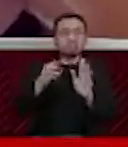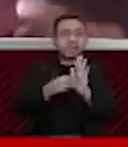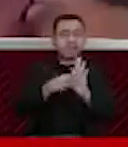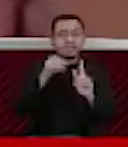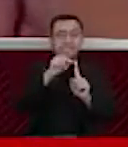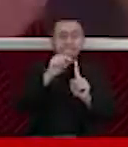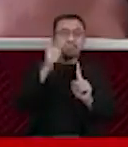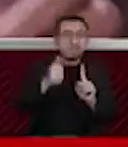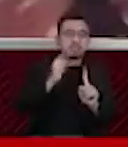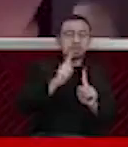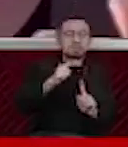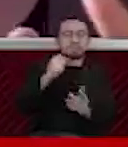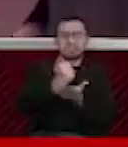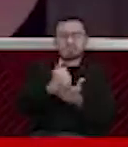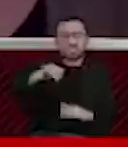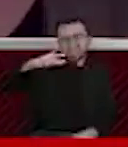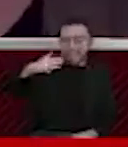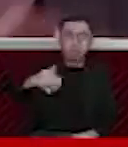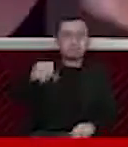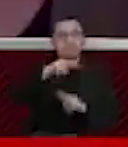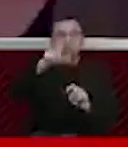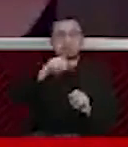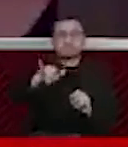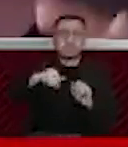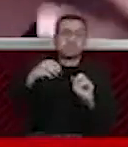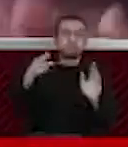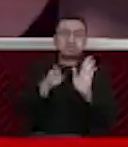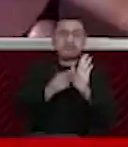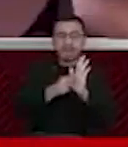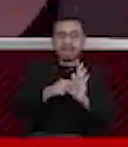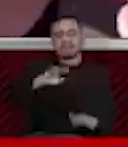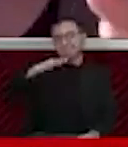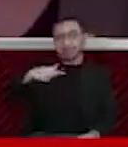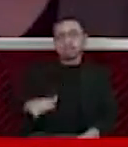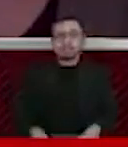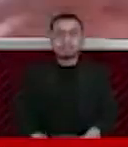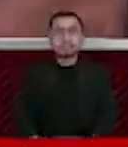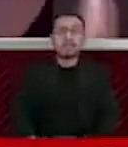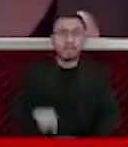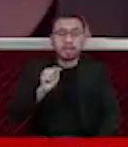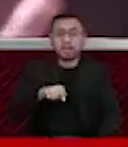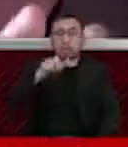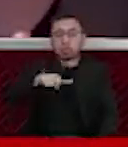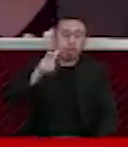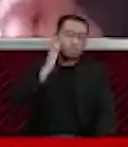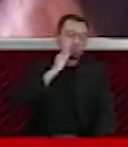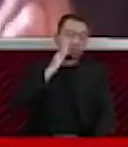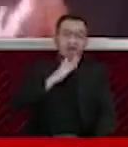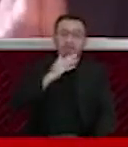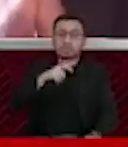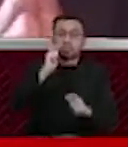dari saya sebagai investor doang gitu ya yang bagaimana mau ngajak anak-anak muda bisa berkarya gitu Tapi